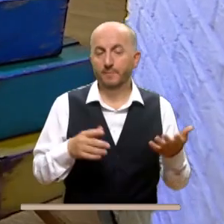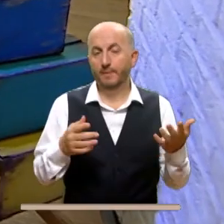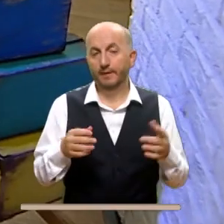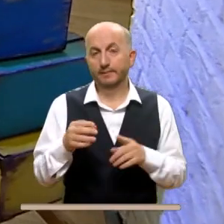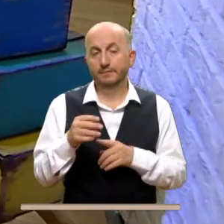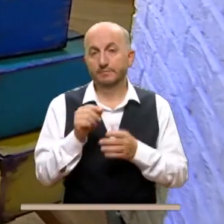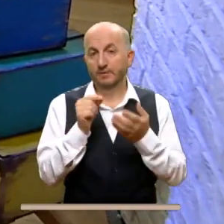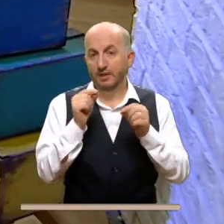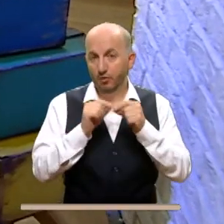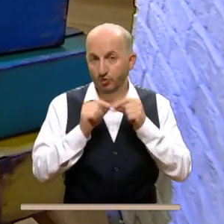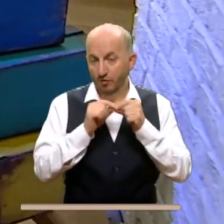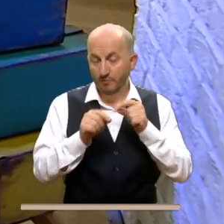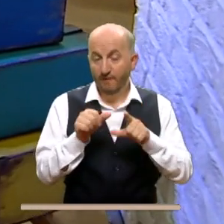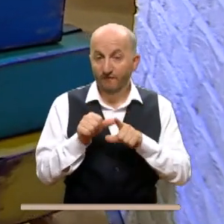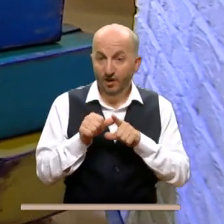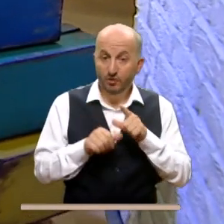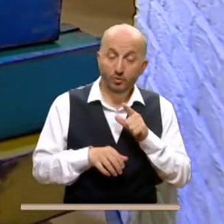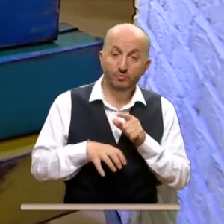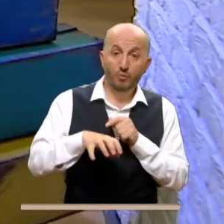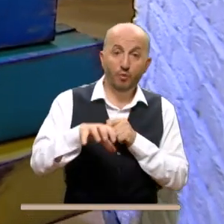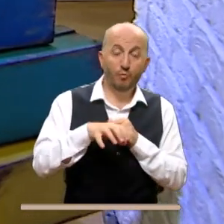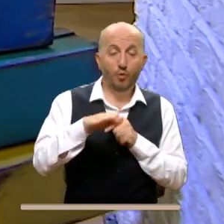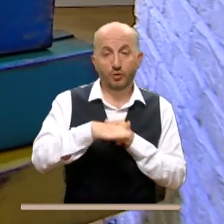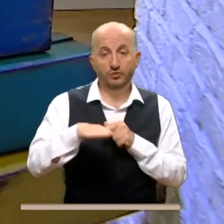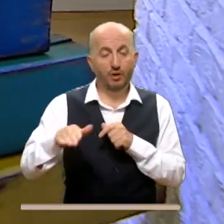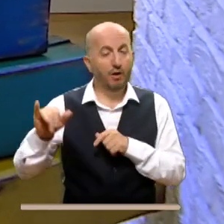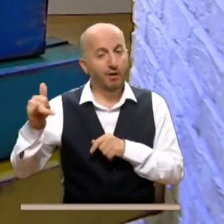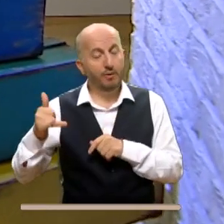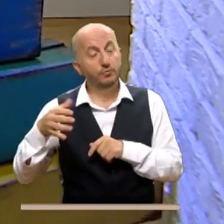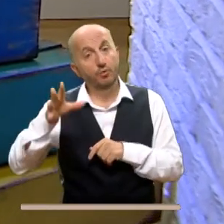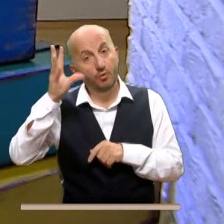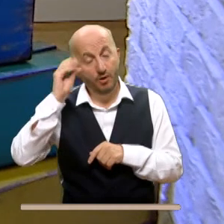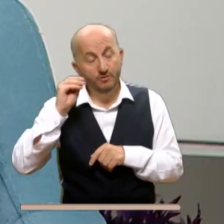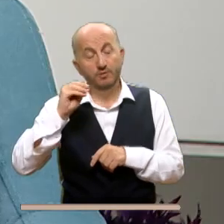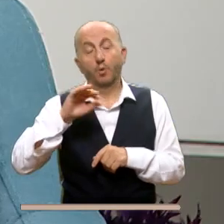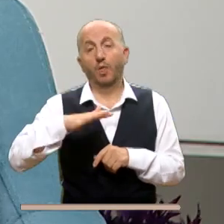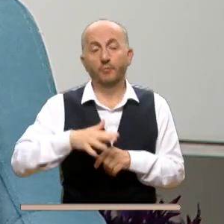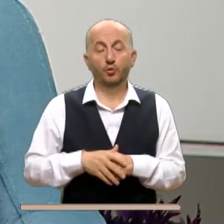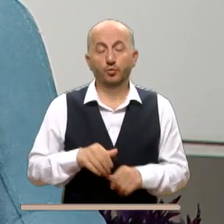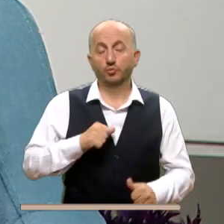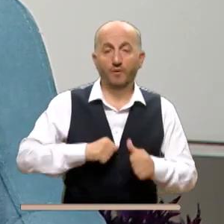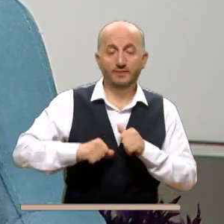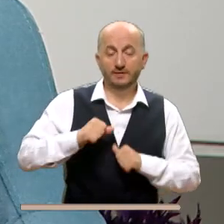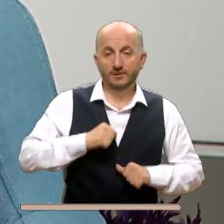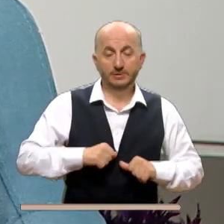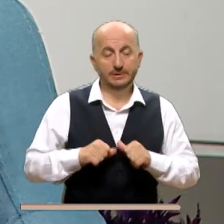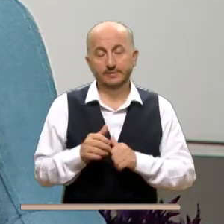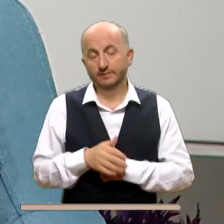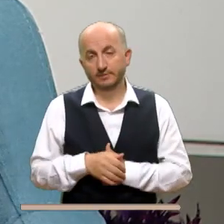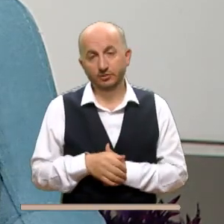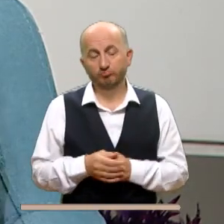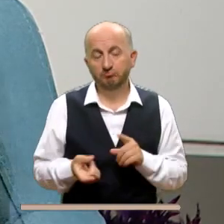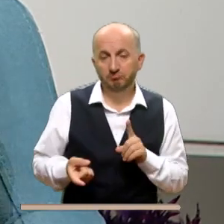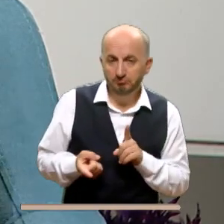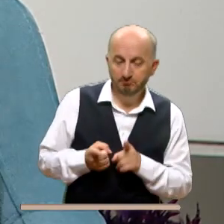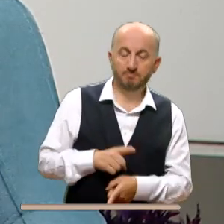İktisadi İdari Fakültesi öğrencilerimizden efendim Arapça öğrenen öğrencilerimiz olabiliyor. Hı. Üniversitemizin